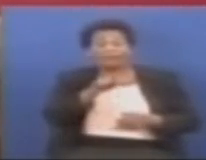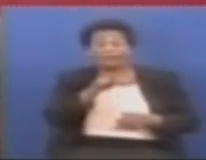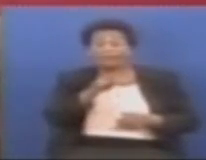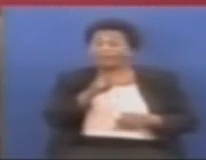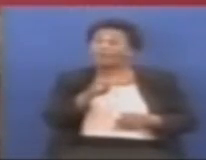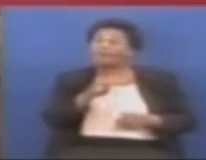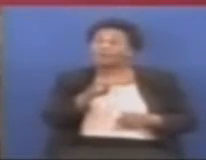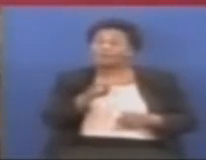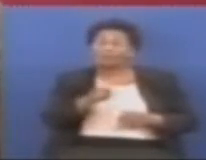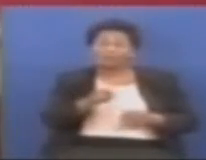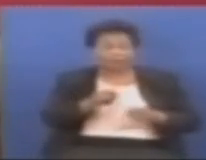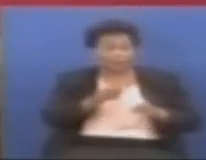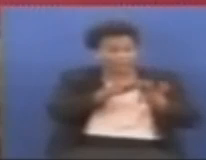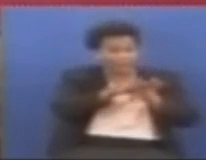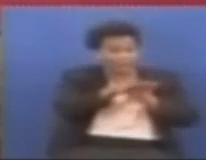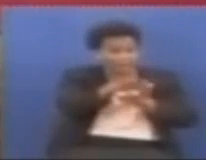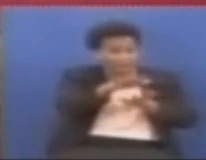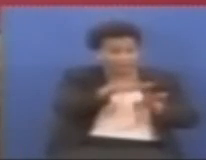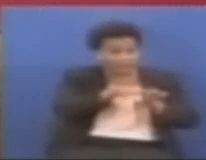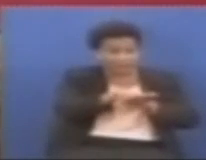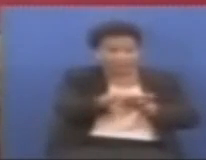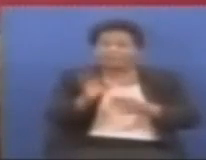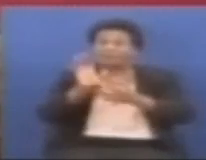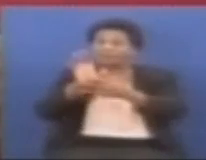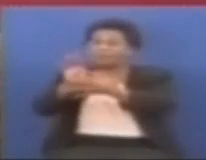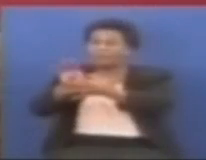Ni kweli kwamba katika mfumo dume